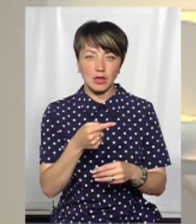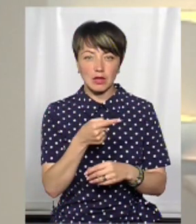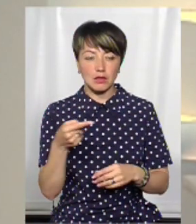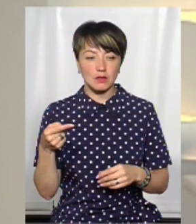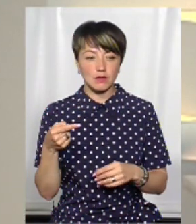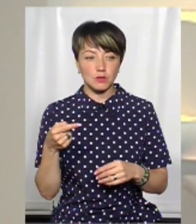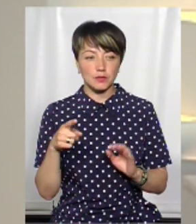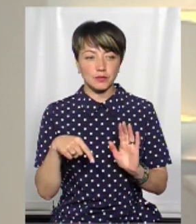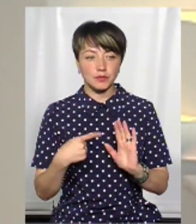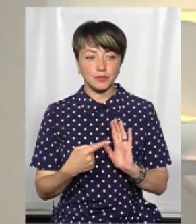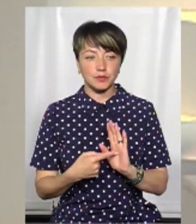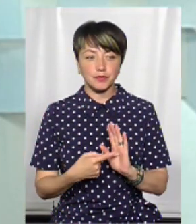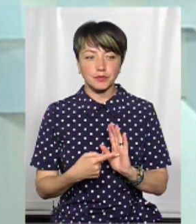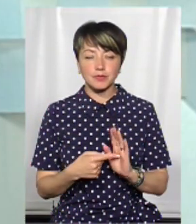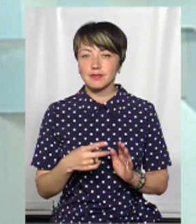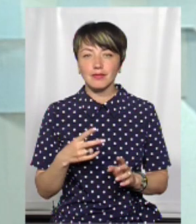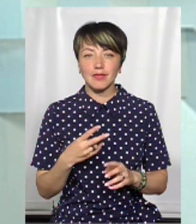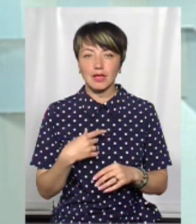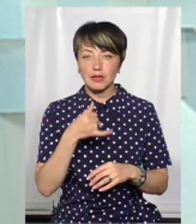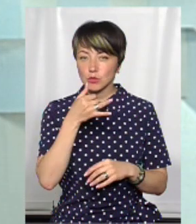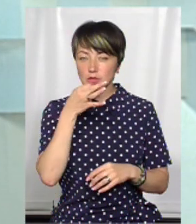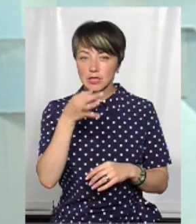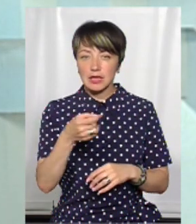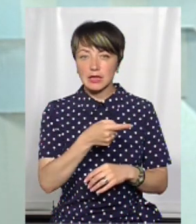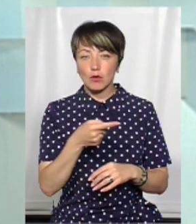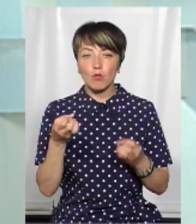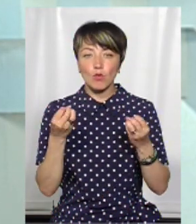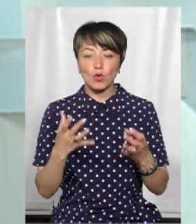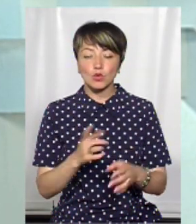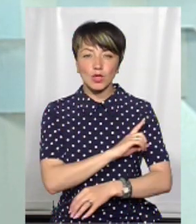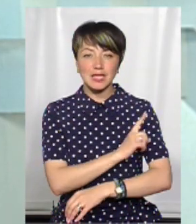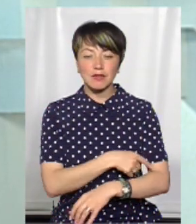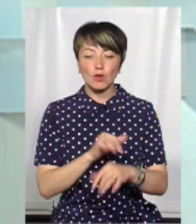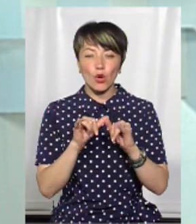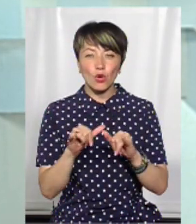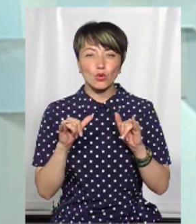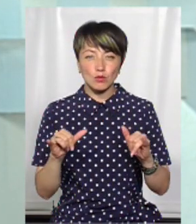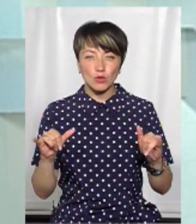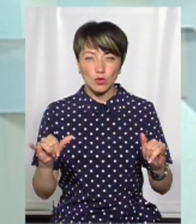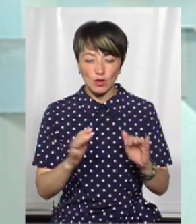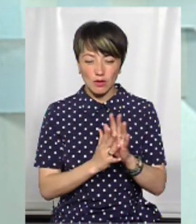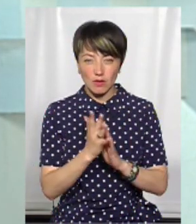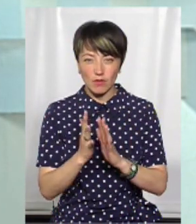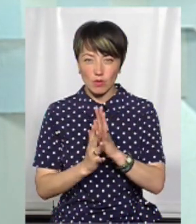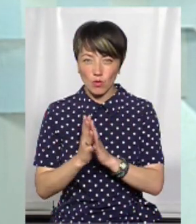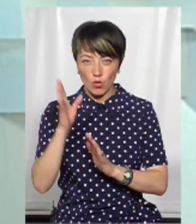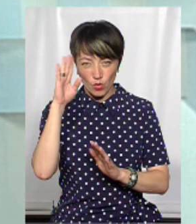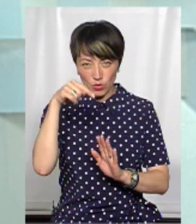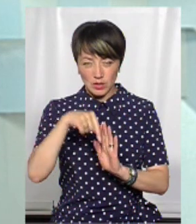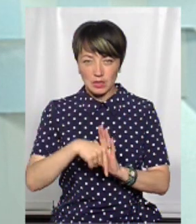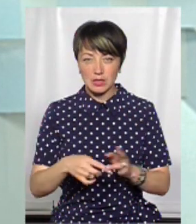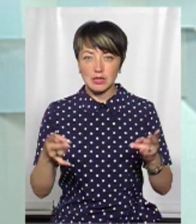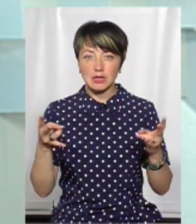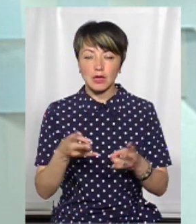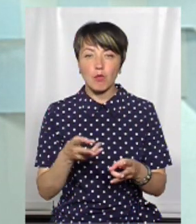впливають? Я би не сказав, що вони негативно впливають. Вони просто інтенсивно розмножуючись, потребують дуже